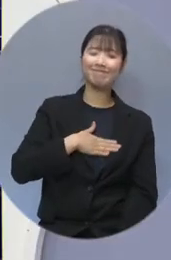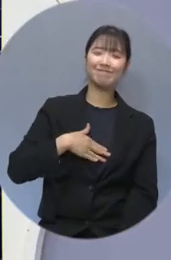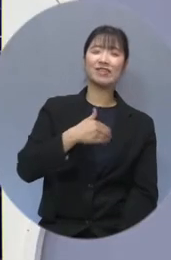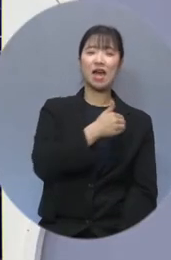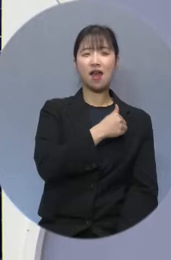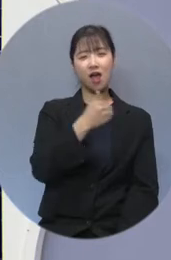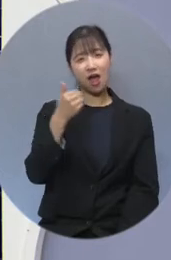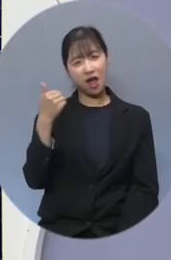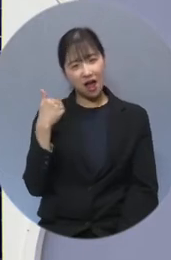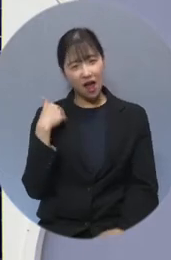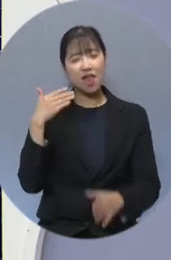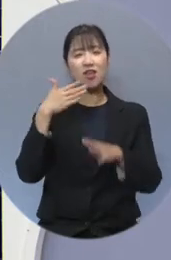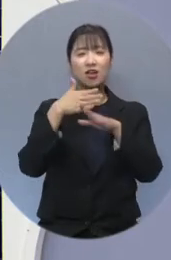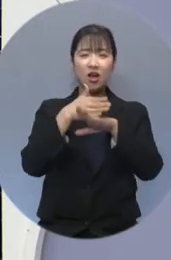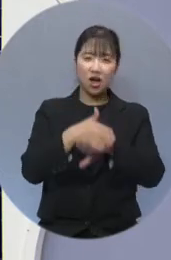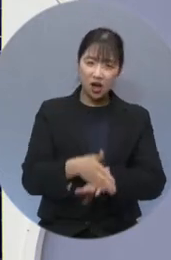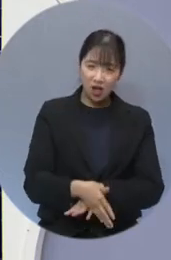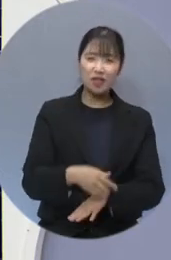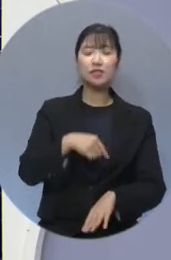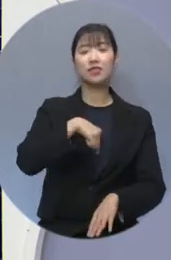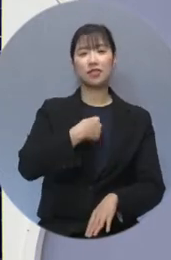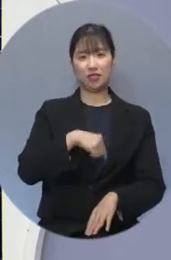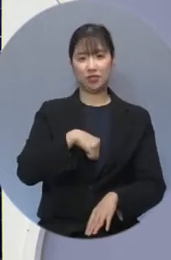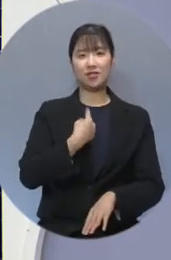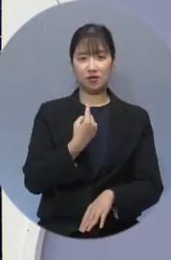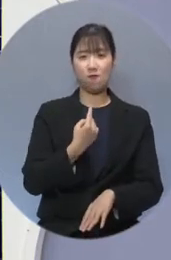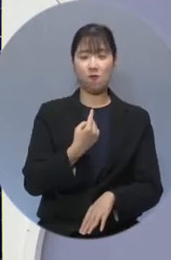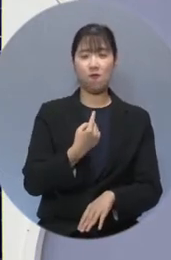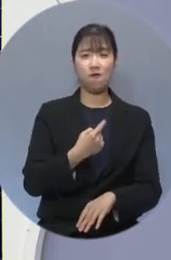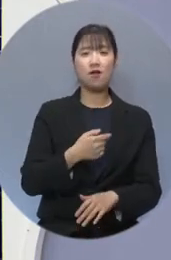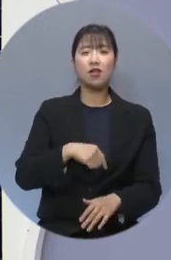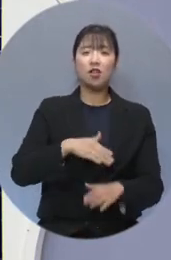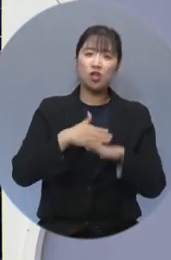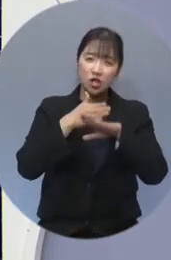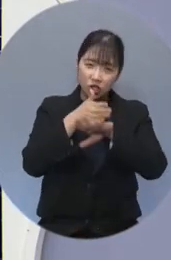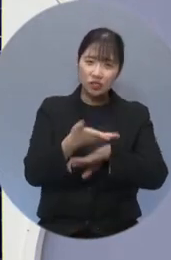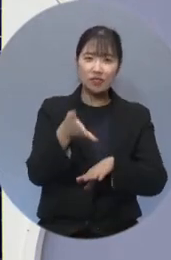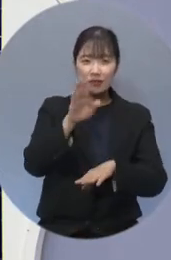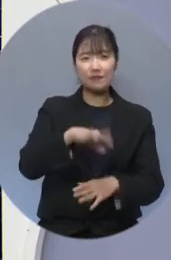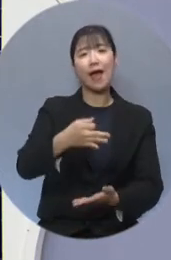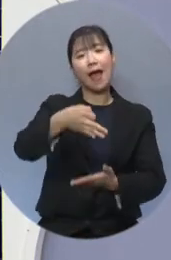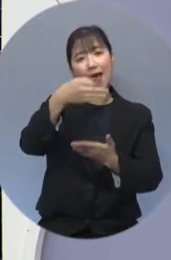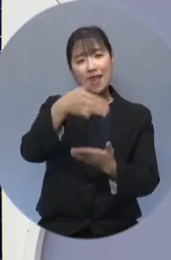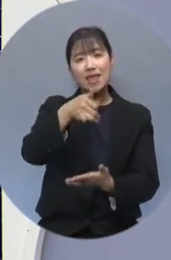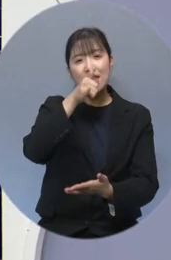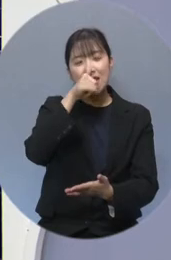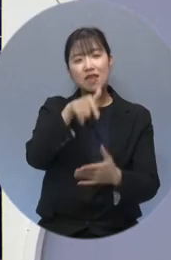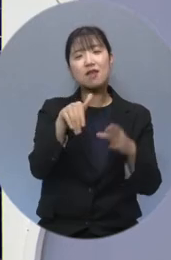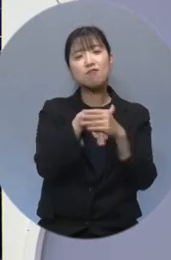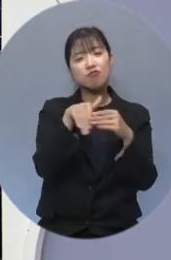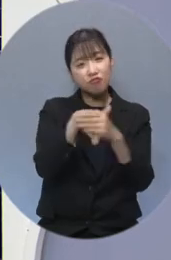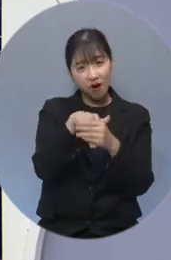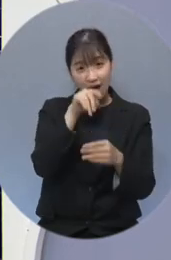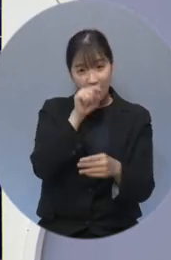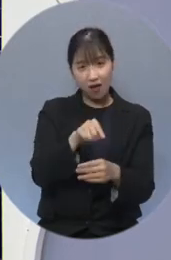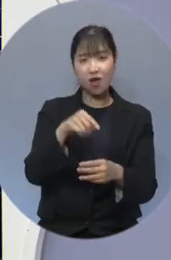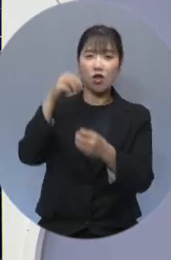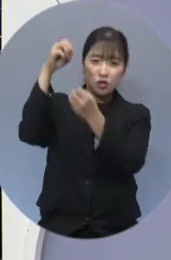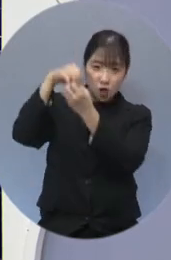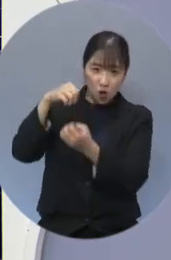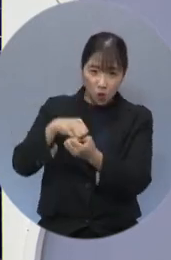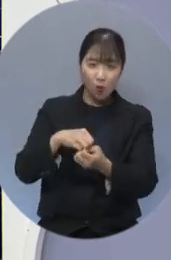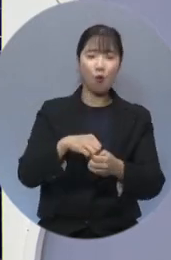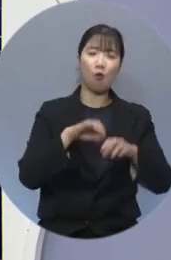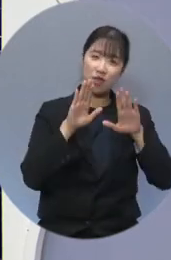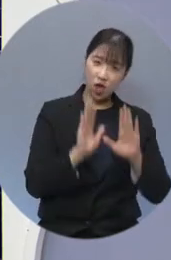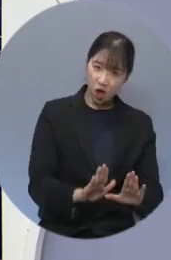강릉에서 주민 스스로가 천천히 하되 가치 있는 문화들을 또 전통과 현대가